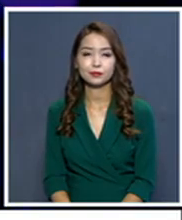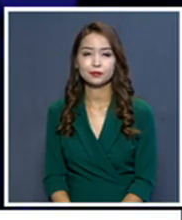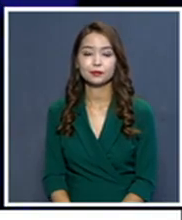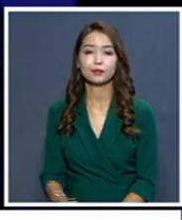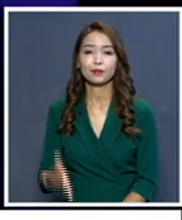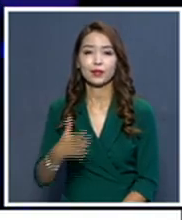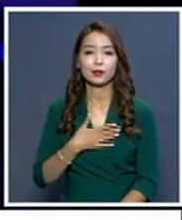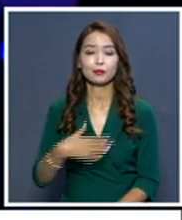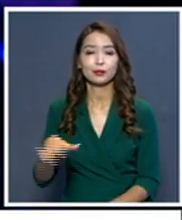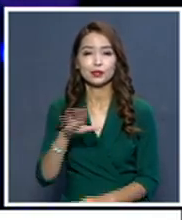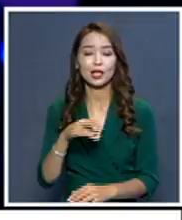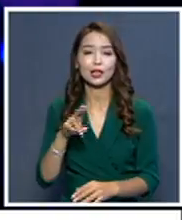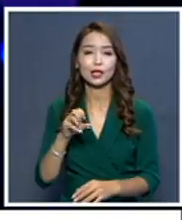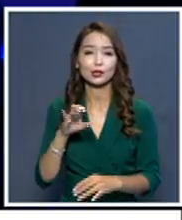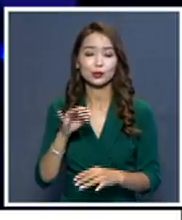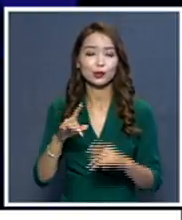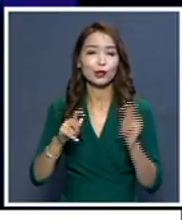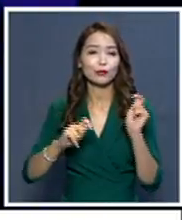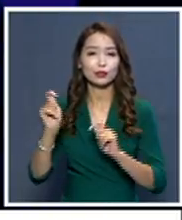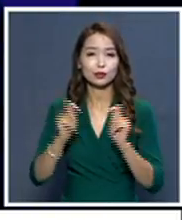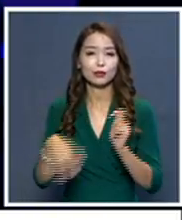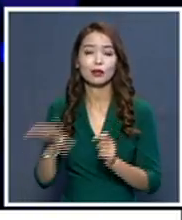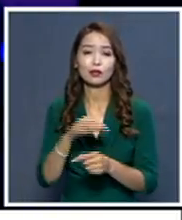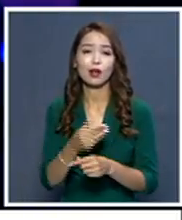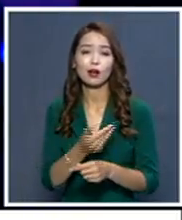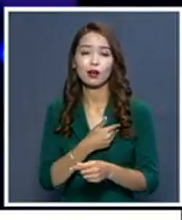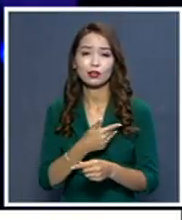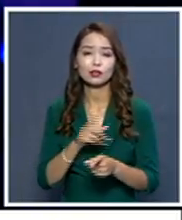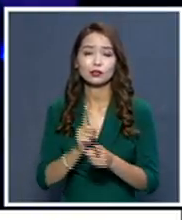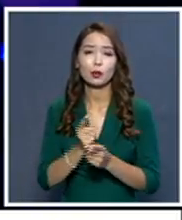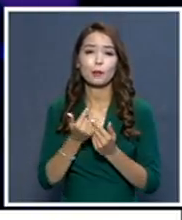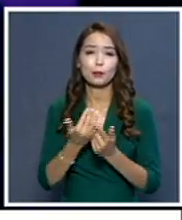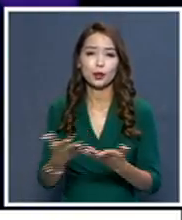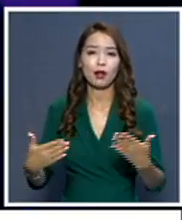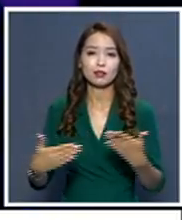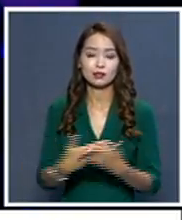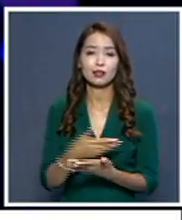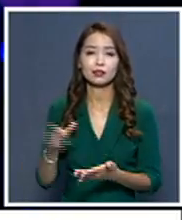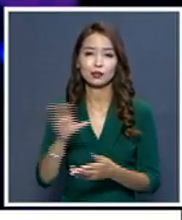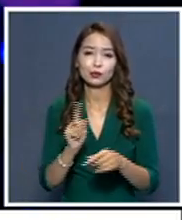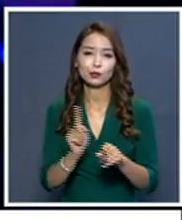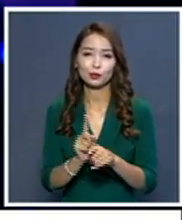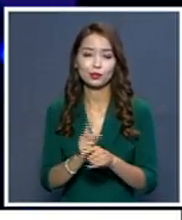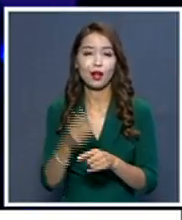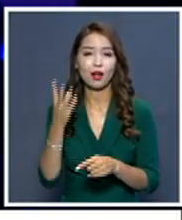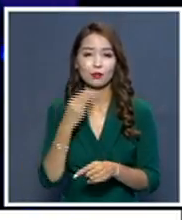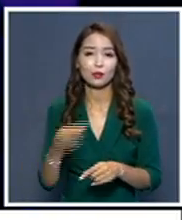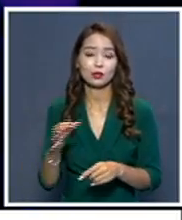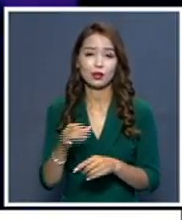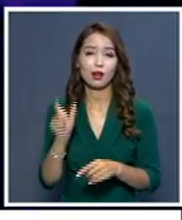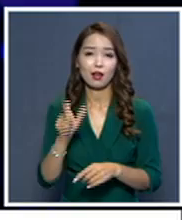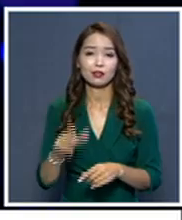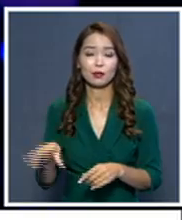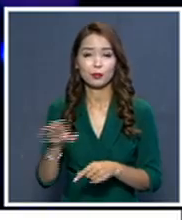Бұл дәстүрлі фестиваль жыл сайын ауқымы кеңейіп келеді. Бүгін бірнеше жаңа туындының да тұсау кесілді. Алматылық